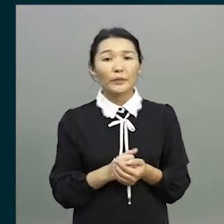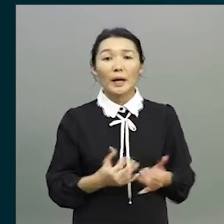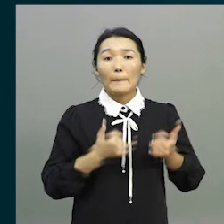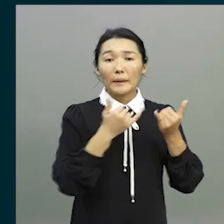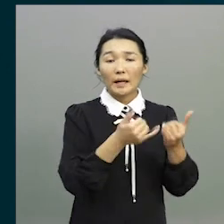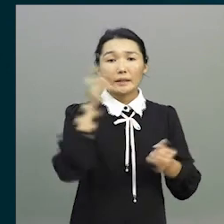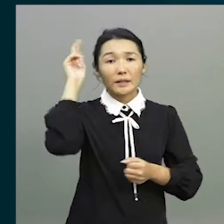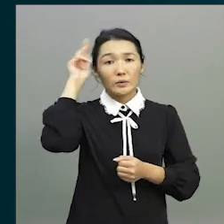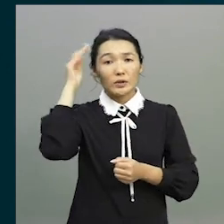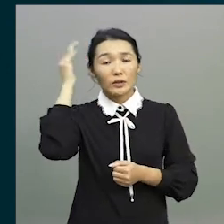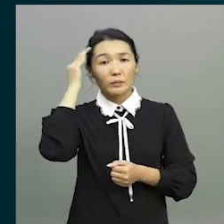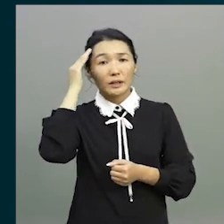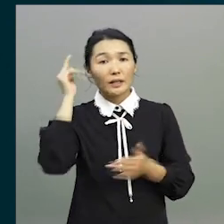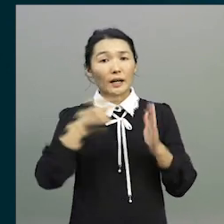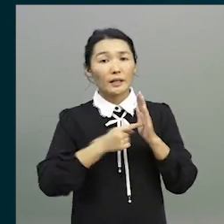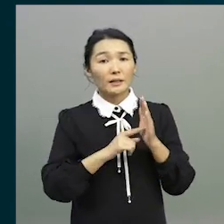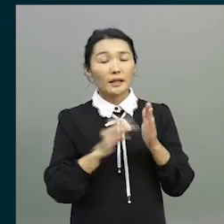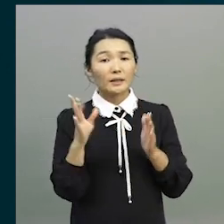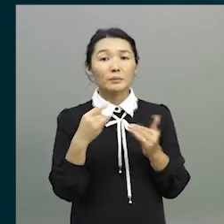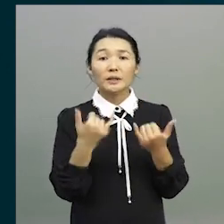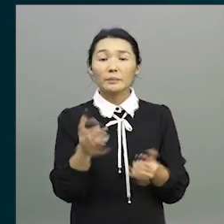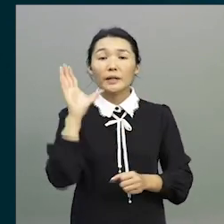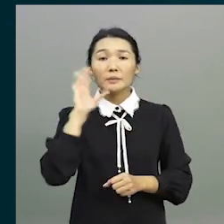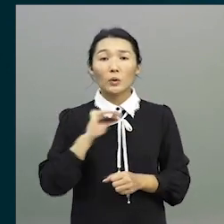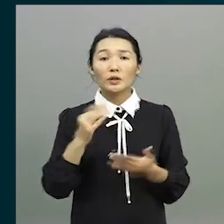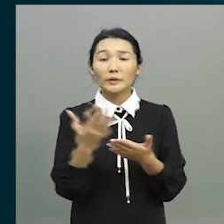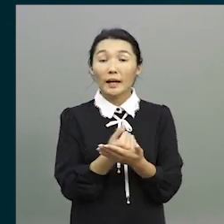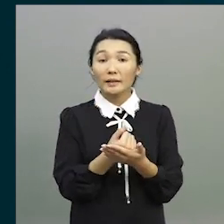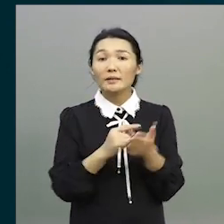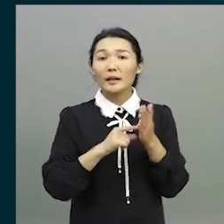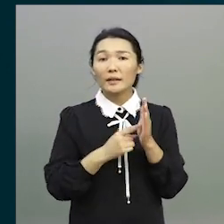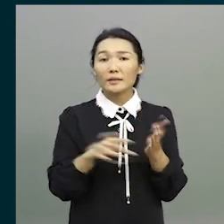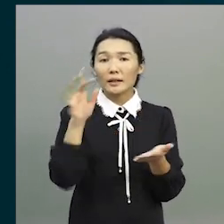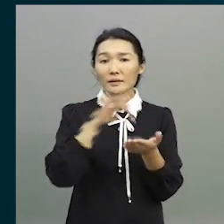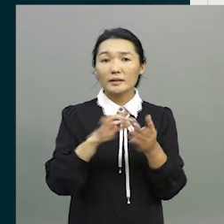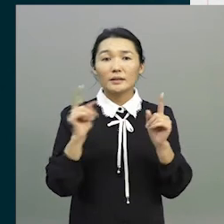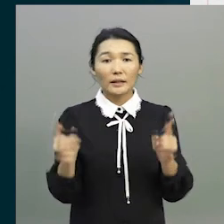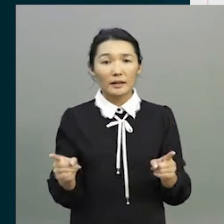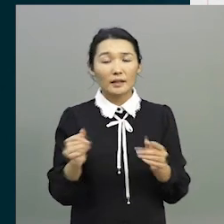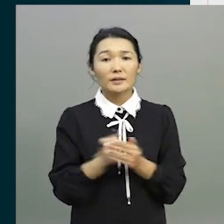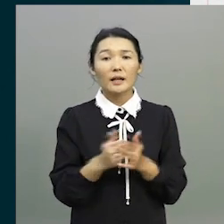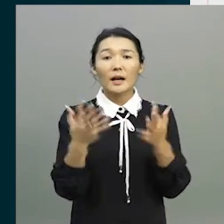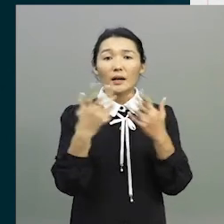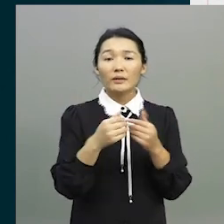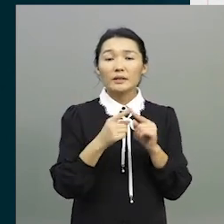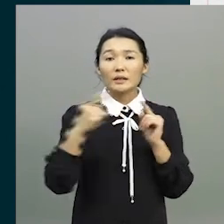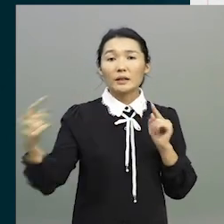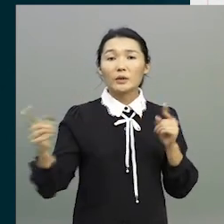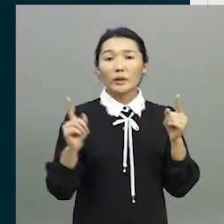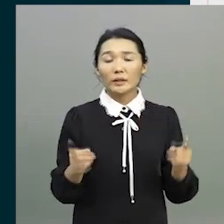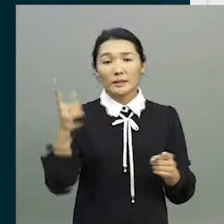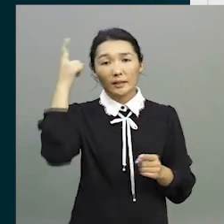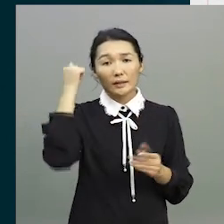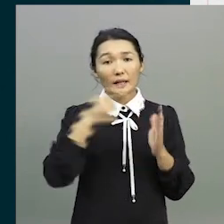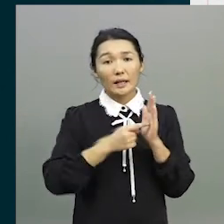изучению метода координат мы теперь сможем находить координаты середины отрезка вычислять длину отрезка зная координаты